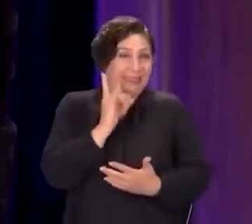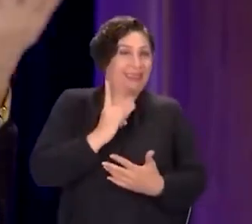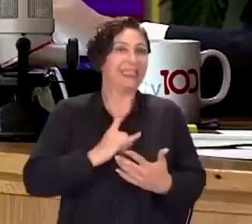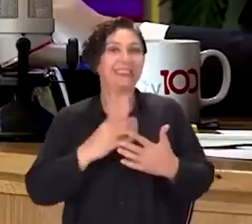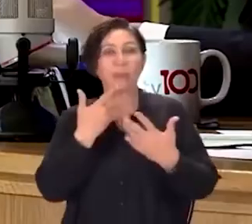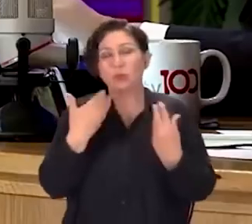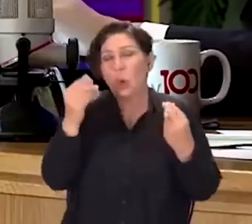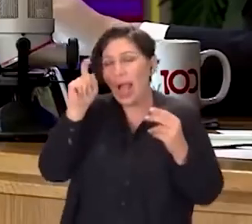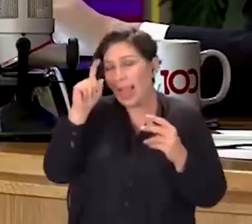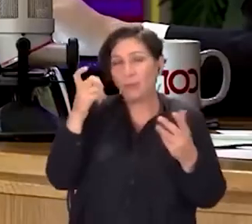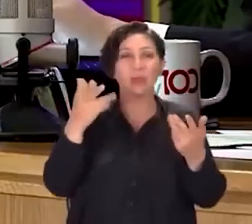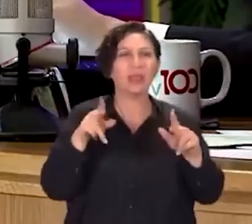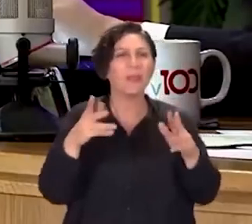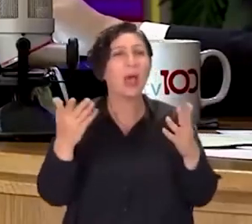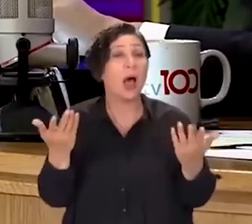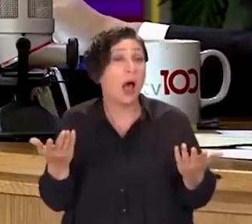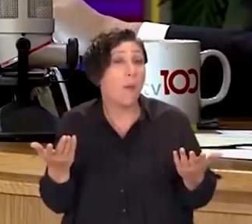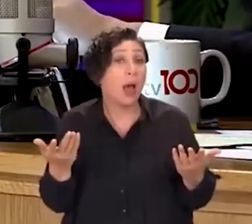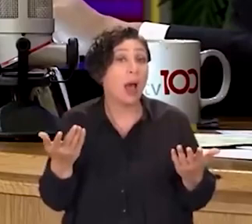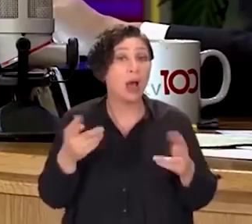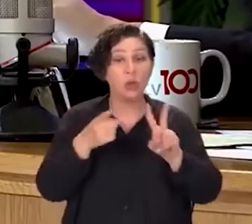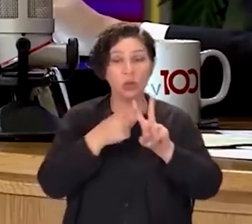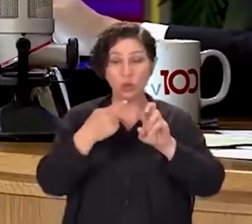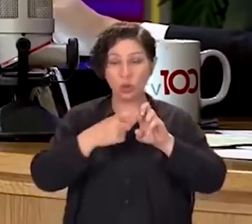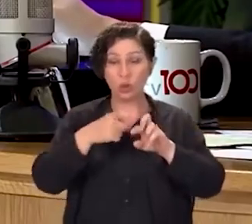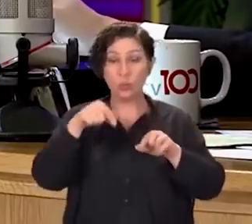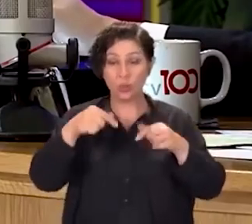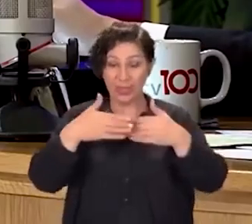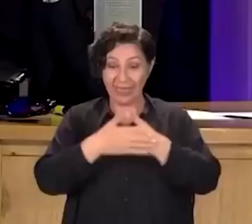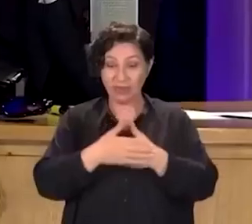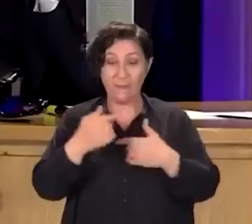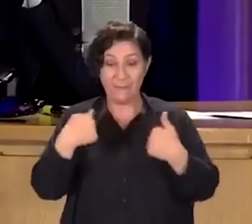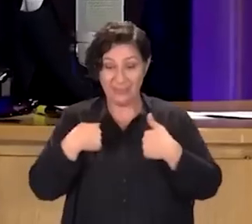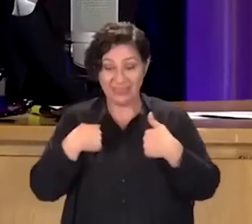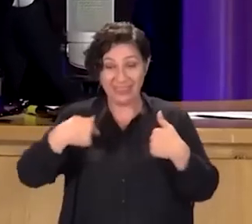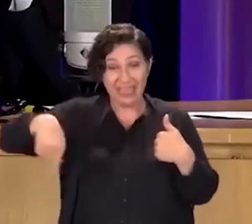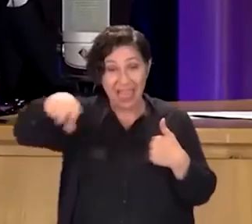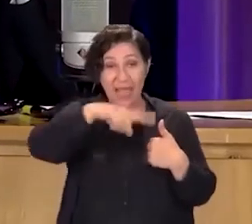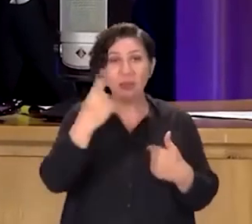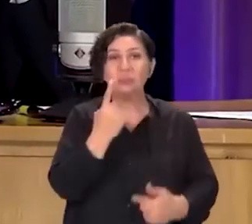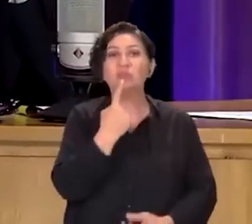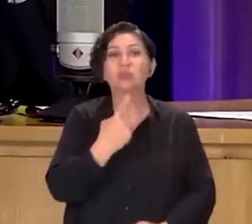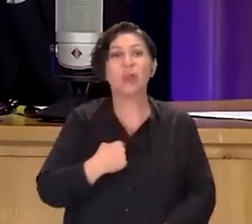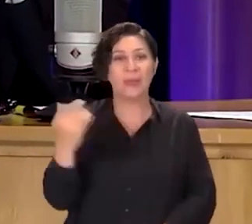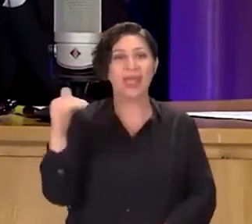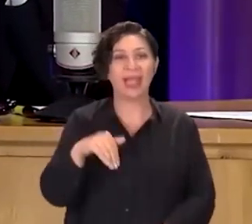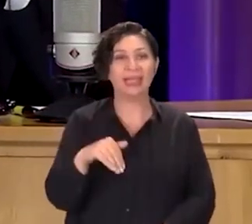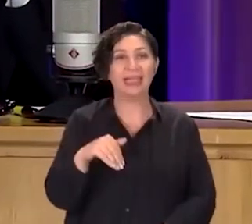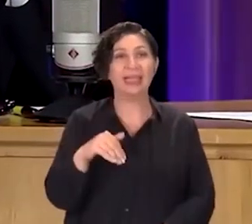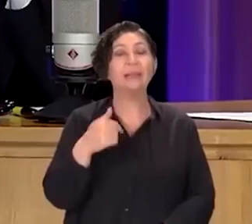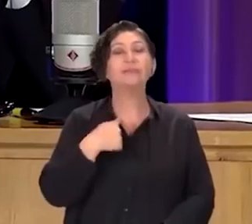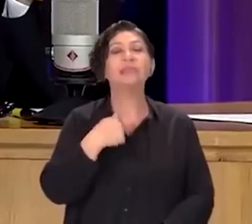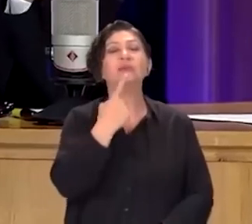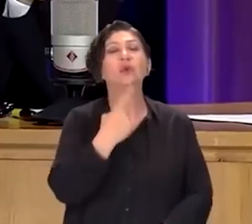ben o kadar akıllıyım ki filan. Fakat Nur bize bu gece bir şey söylemeye geldi buraya. Bize